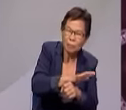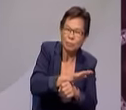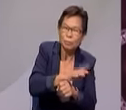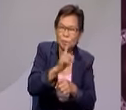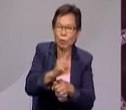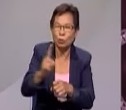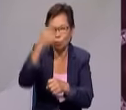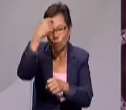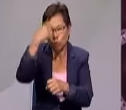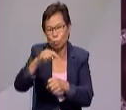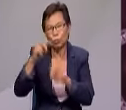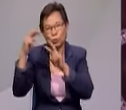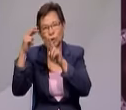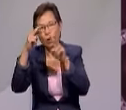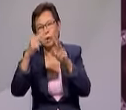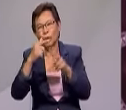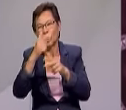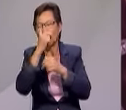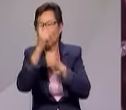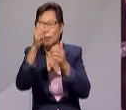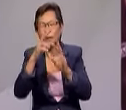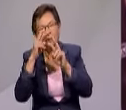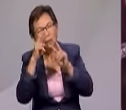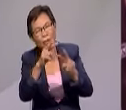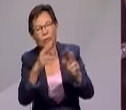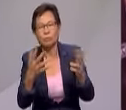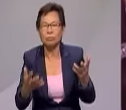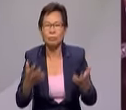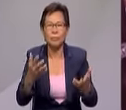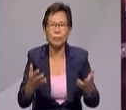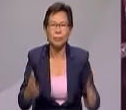untuk tatapan kita punya peminat sendiri lah nanti.